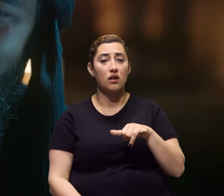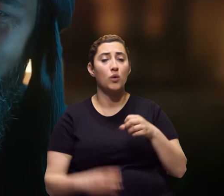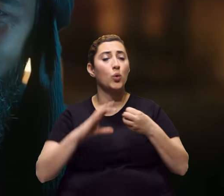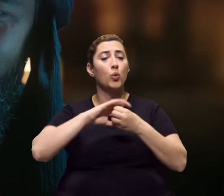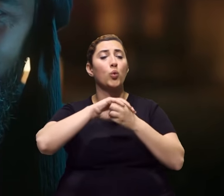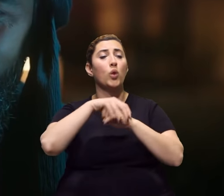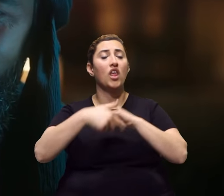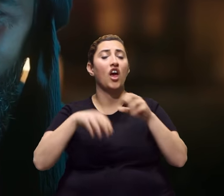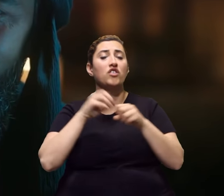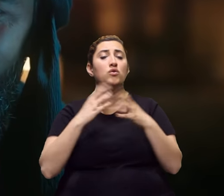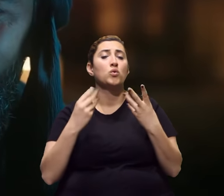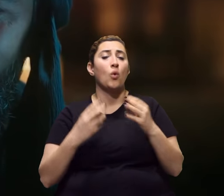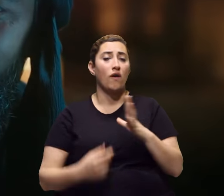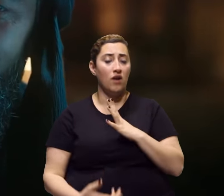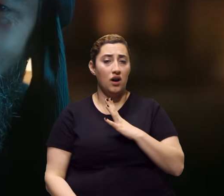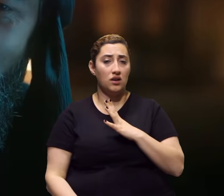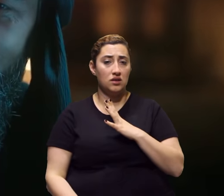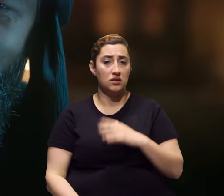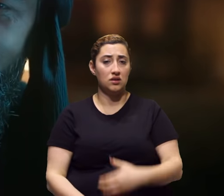Cihana doludur.